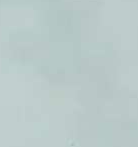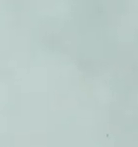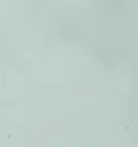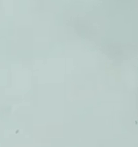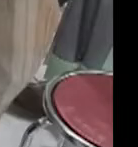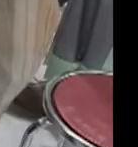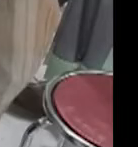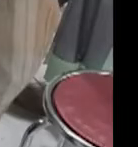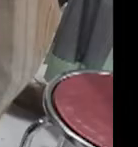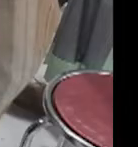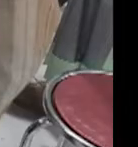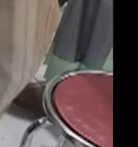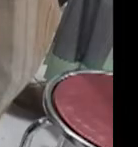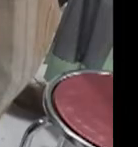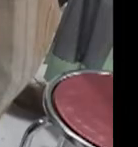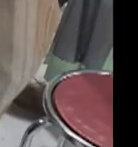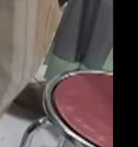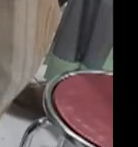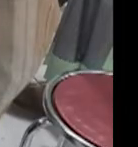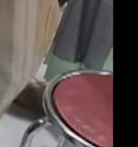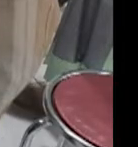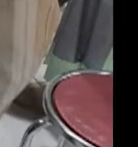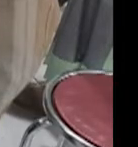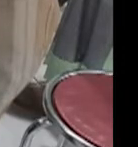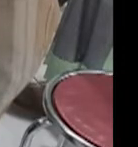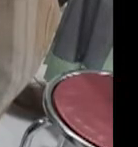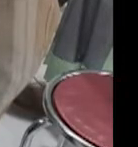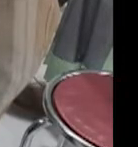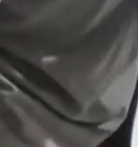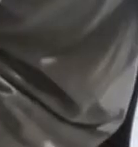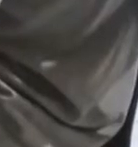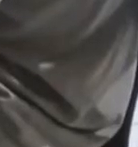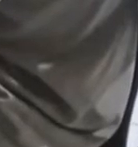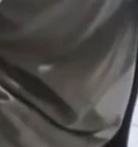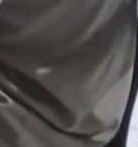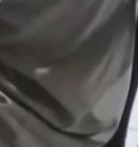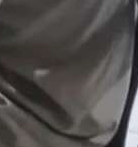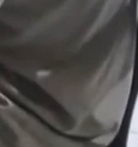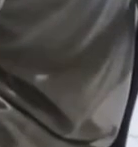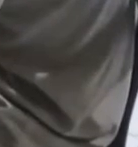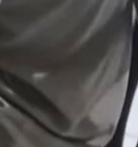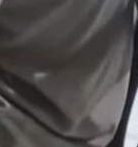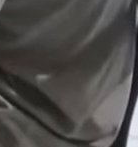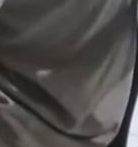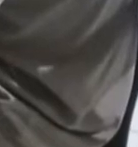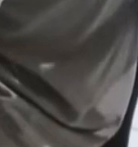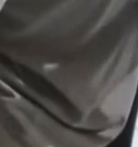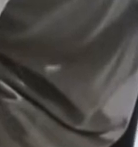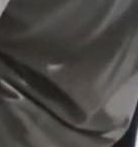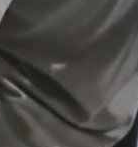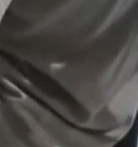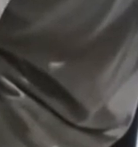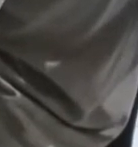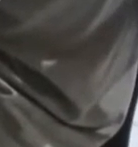bahan petasan, dua bocah terluka bakar dan dirawat intensif di rumah sakit. Polisi telah mengamankan HM, pemilik bahan